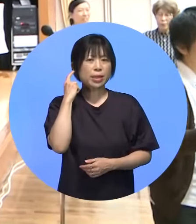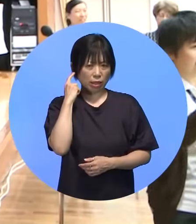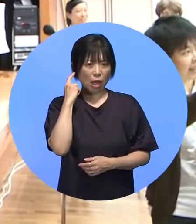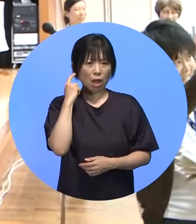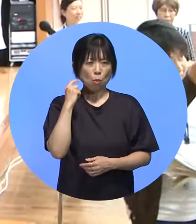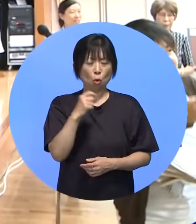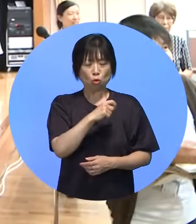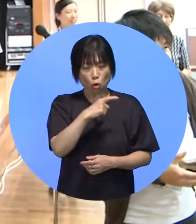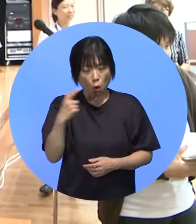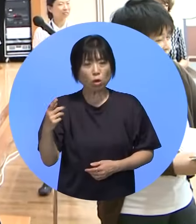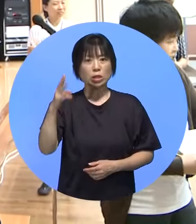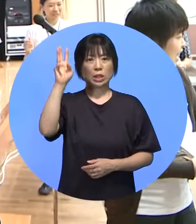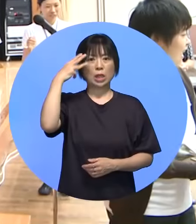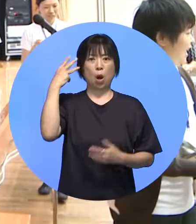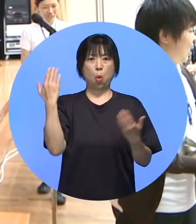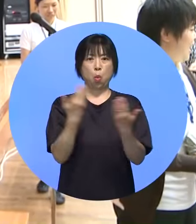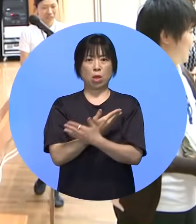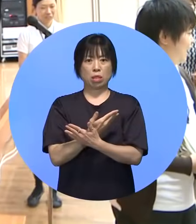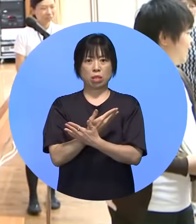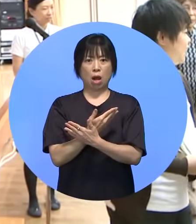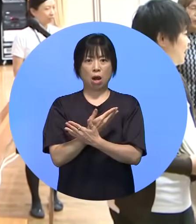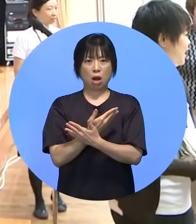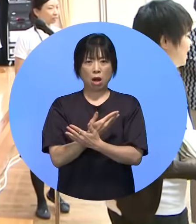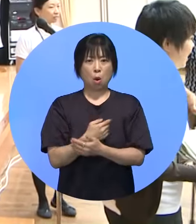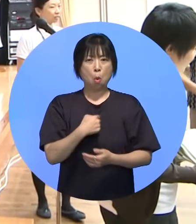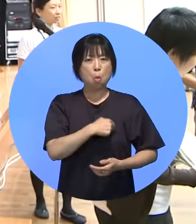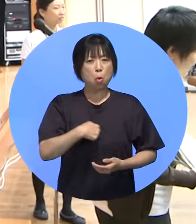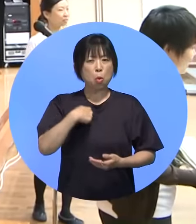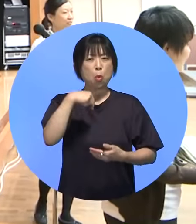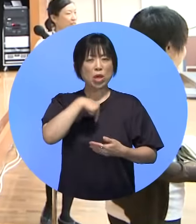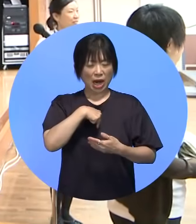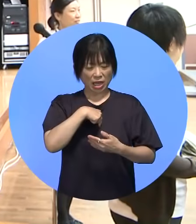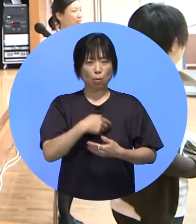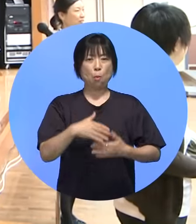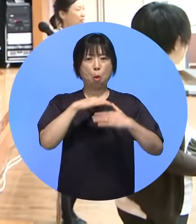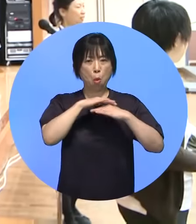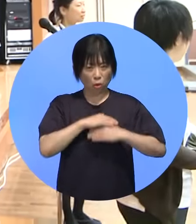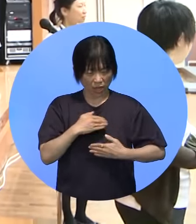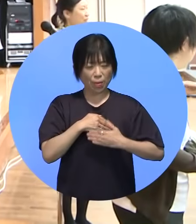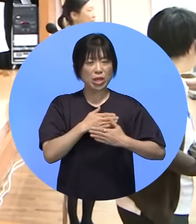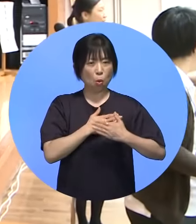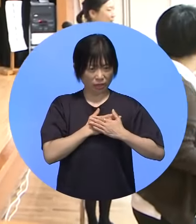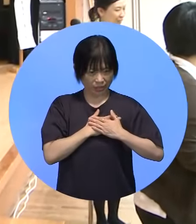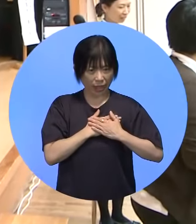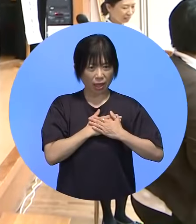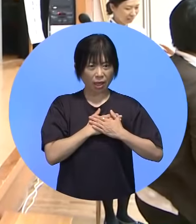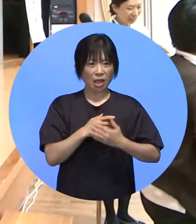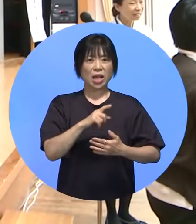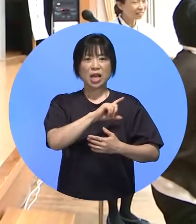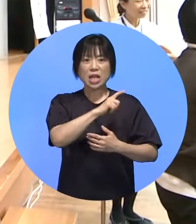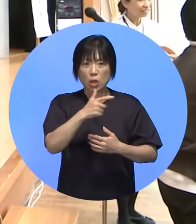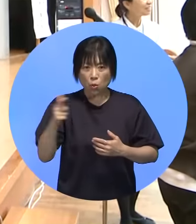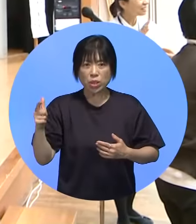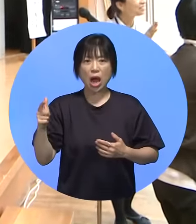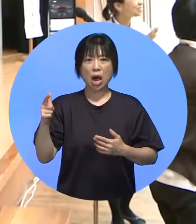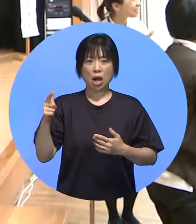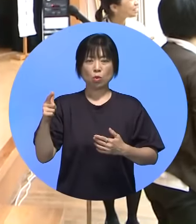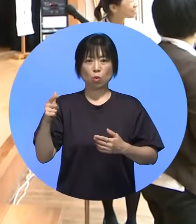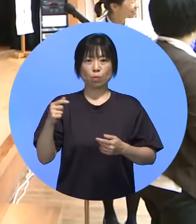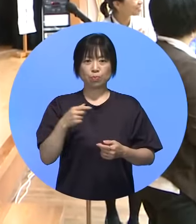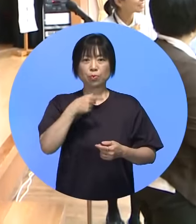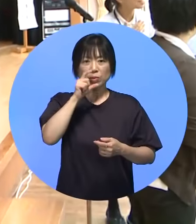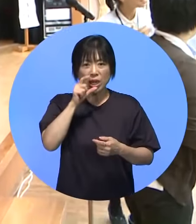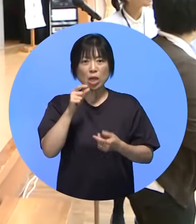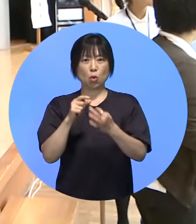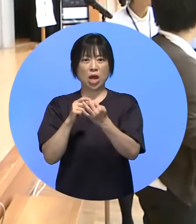していけないと非常に参考になりましたこれもうちょっとした頭の航路の遅めと見ていろんなその